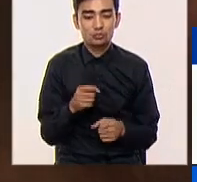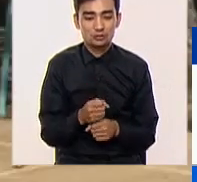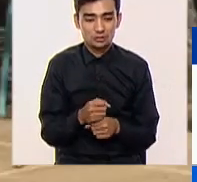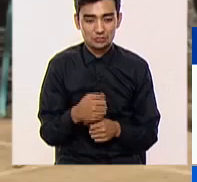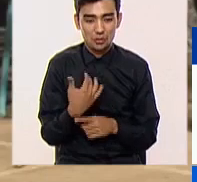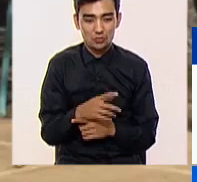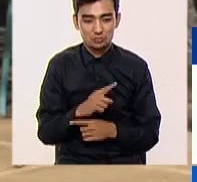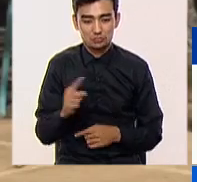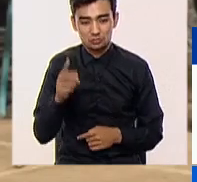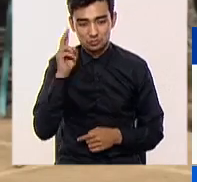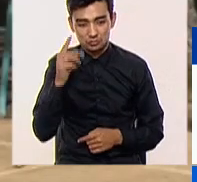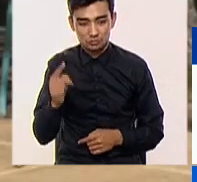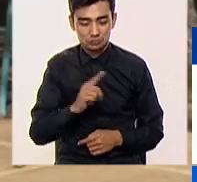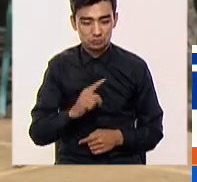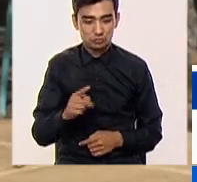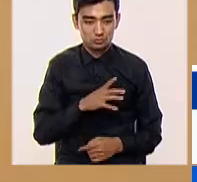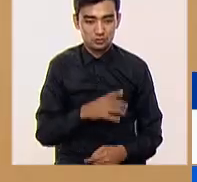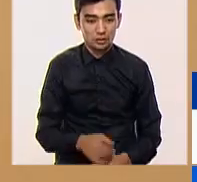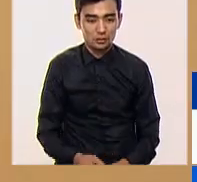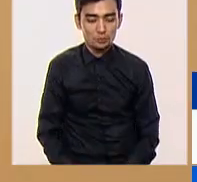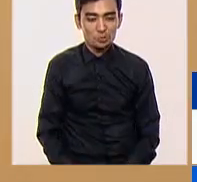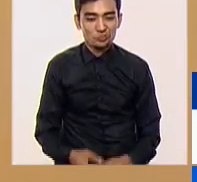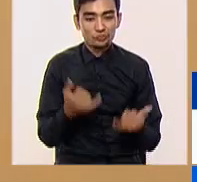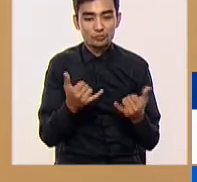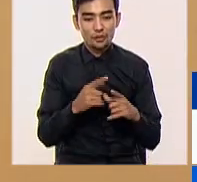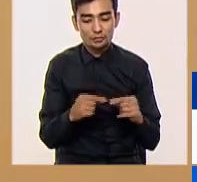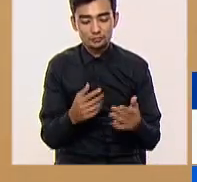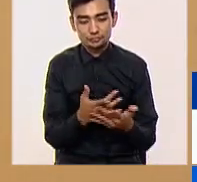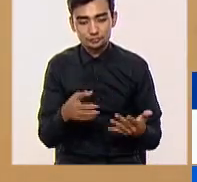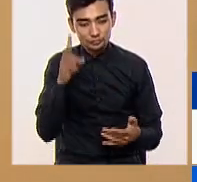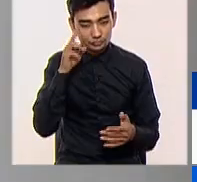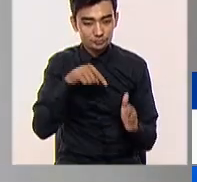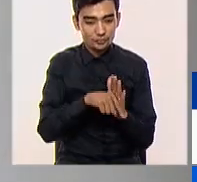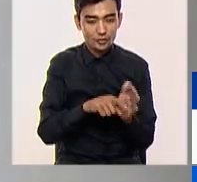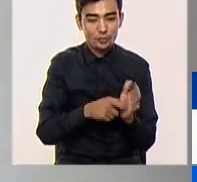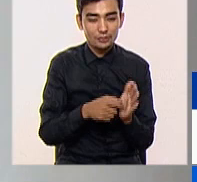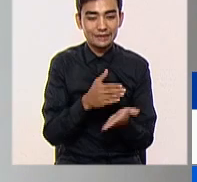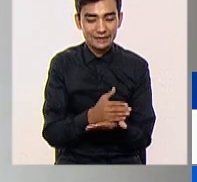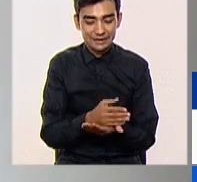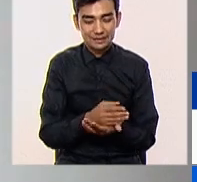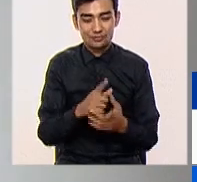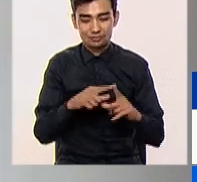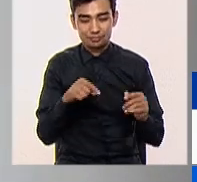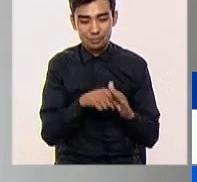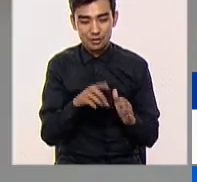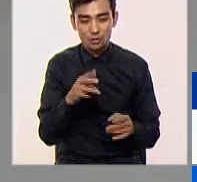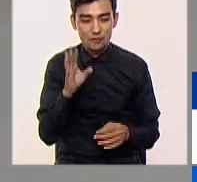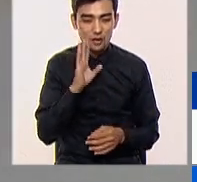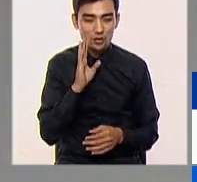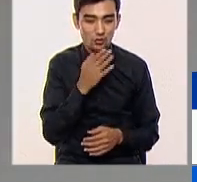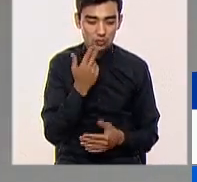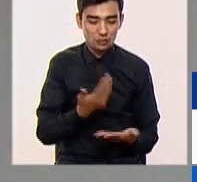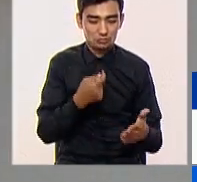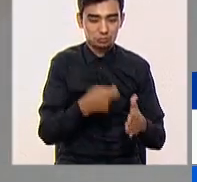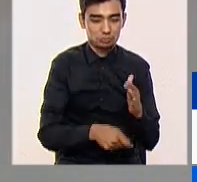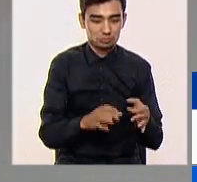болса осы сырттан шығарып отырмыз. Ендігі бір мектептерде ішкі әжетхана бар бола тұра суы жоқ немесе бірінің есігіне құлып салынған.